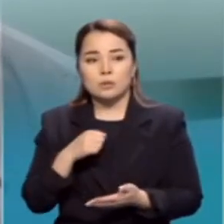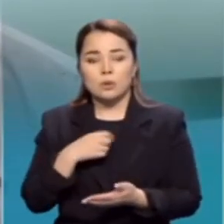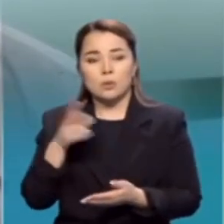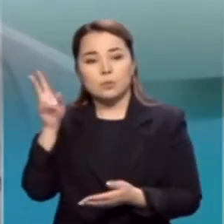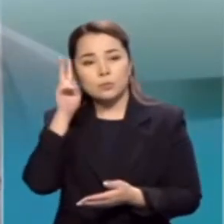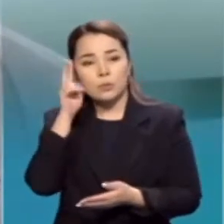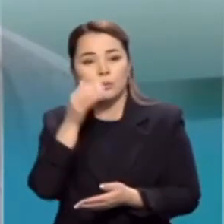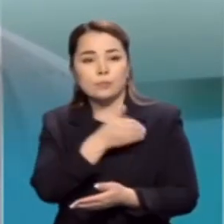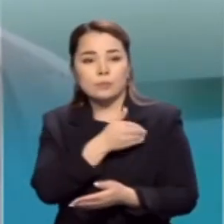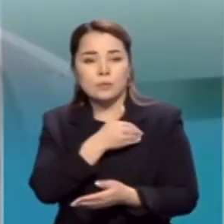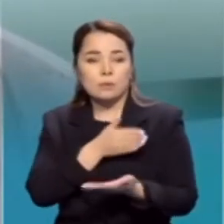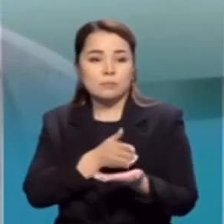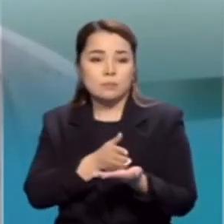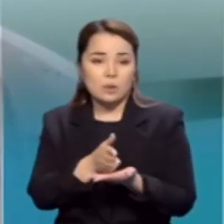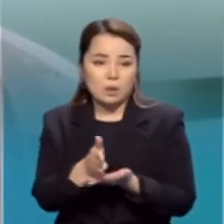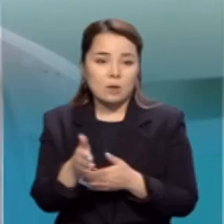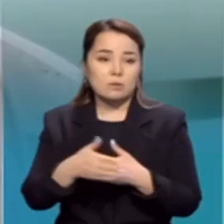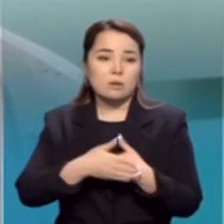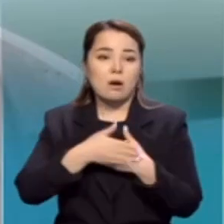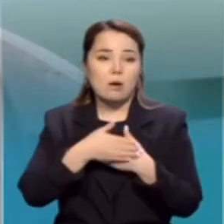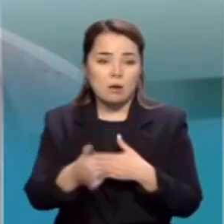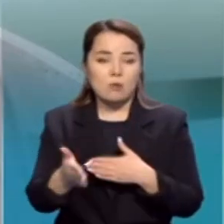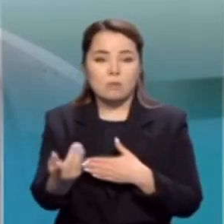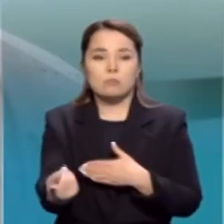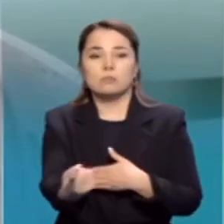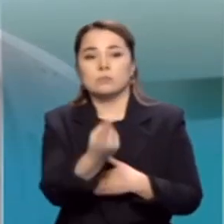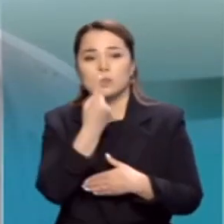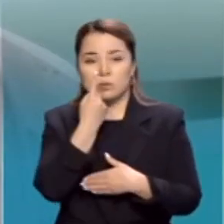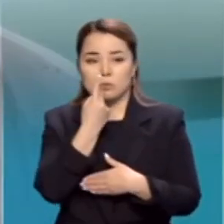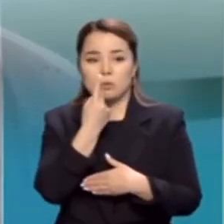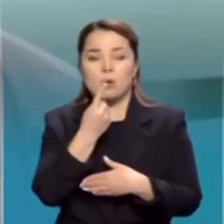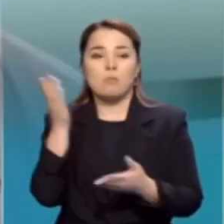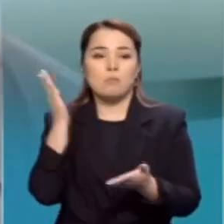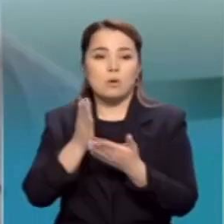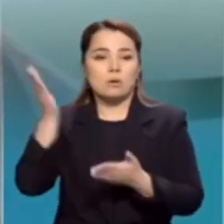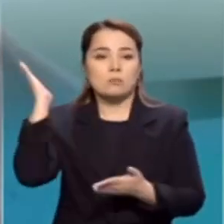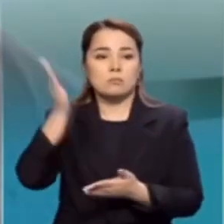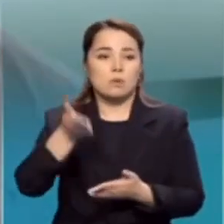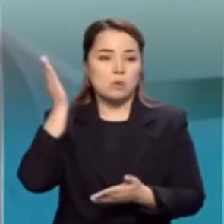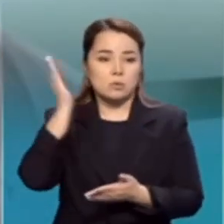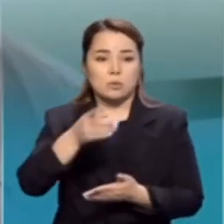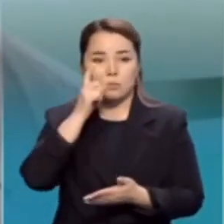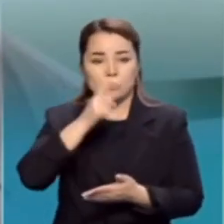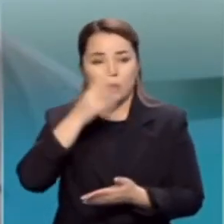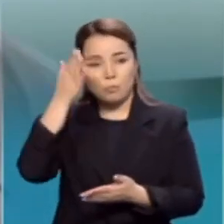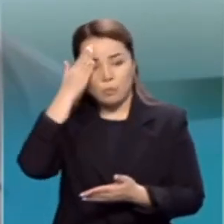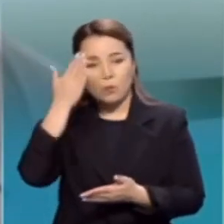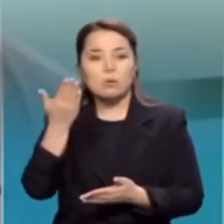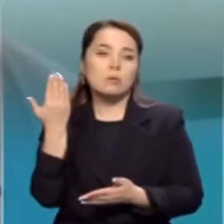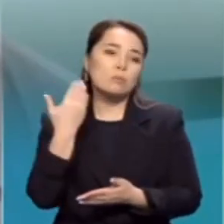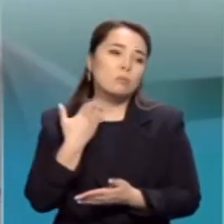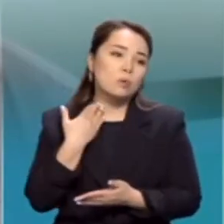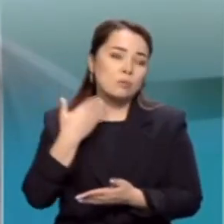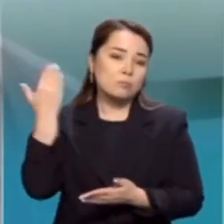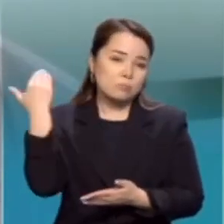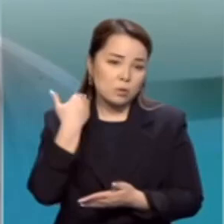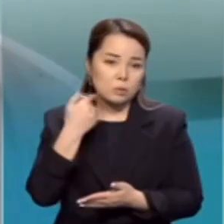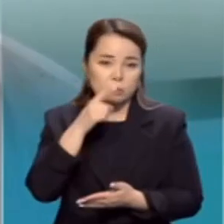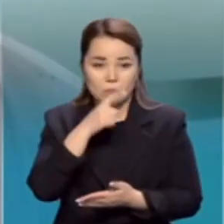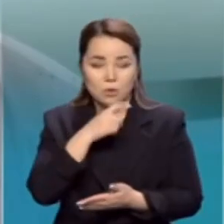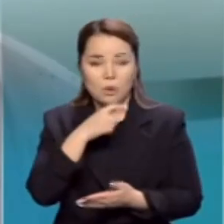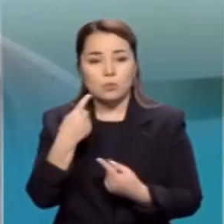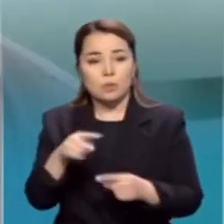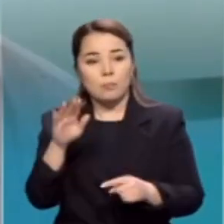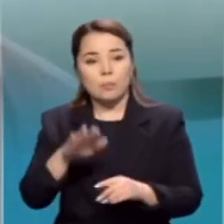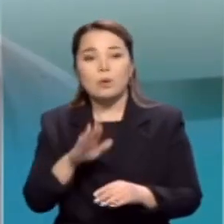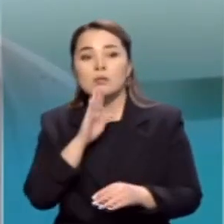туалет. Дәретханаға кірмек болып есікті ашқанда ол алдымнан атып шықты. Балтамен ұрғылай бастады. Басым мен мойнымды жаралады. Одан кейін тағы бір